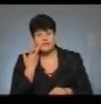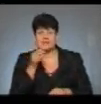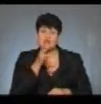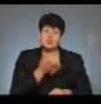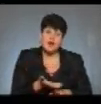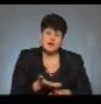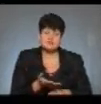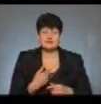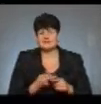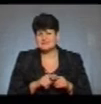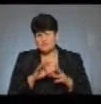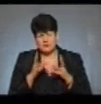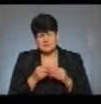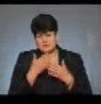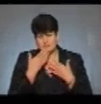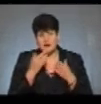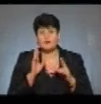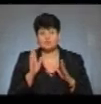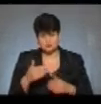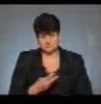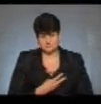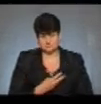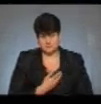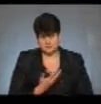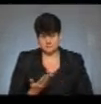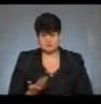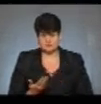В принципі, це немає. Як буде політична воля,